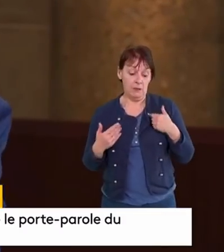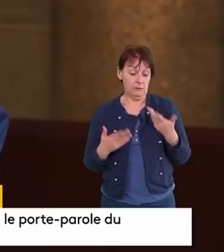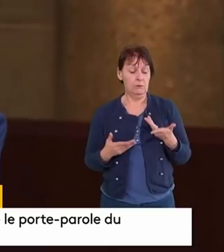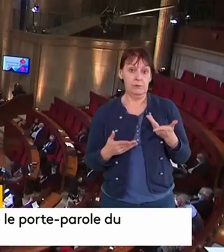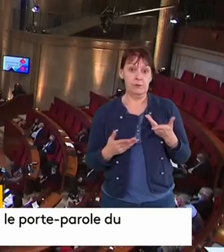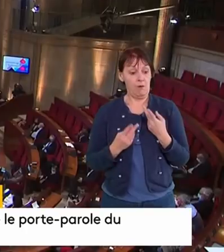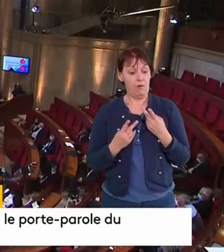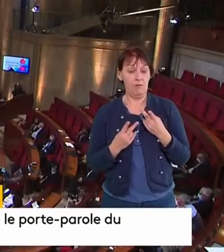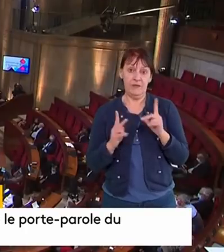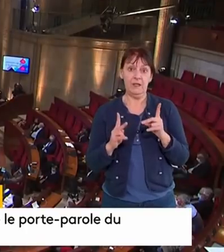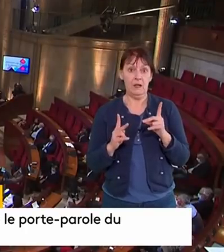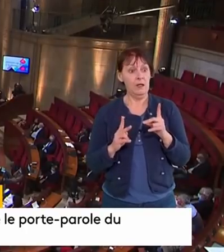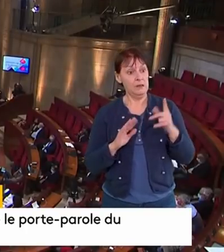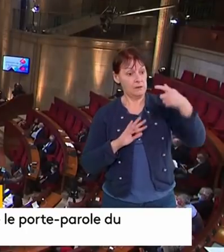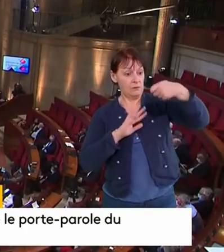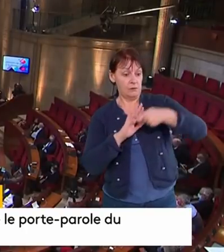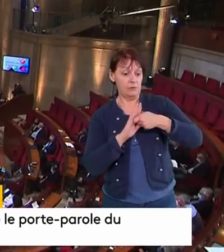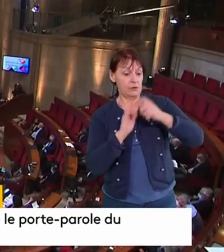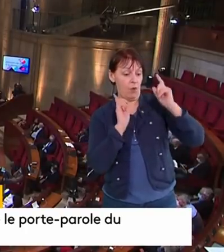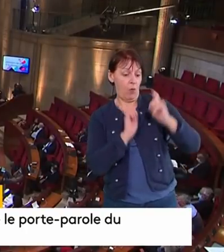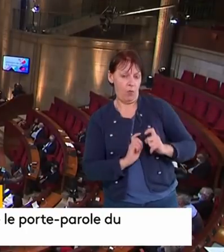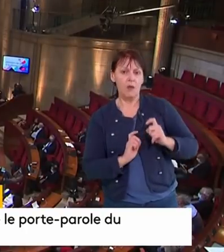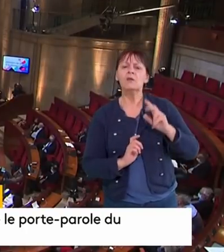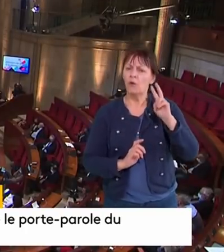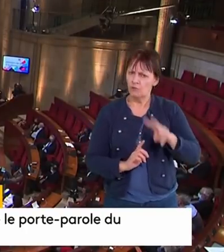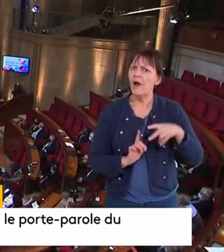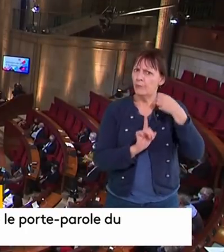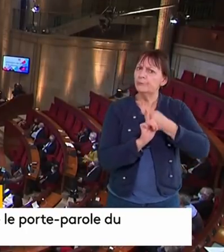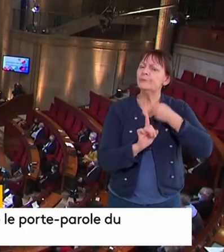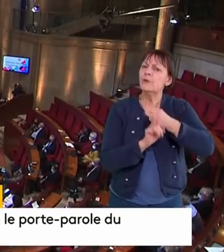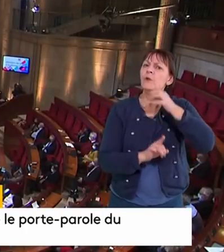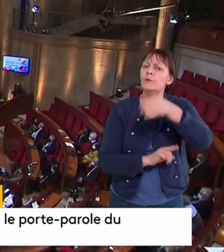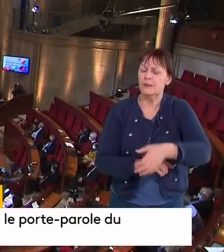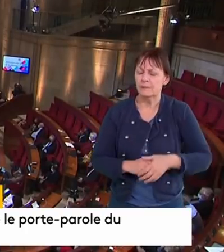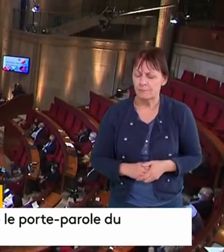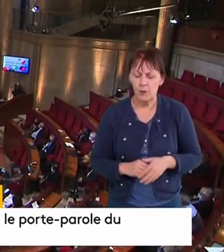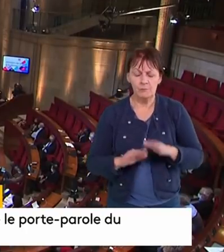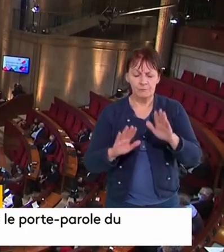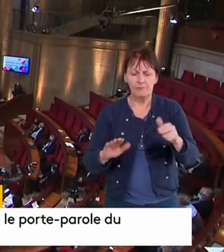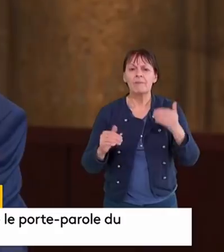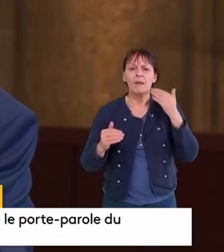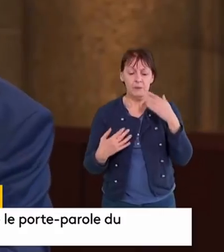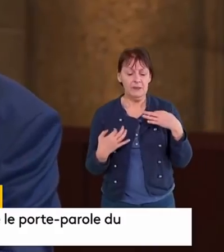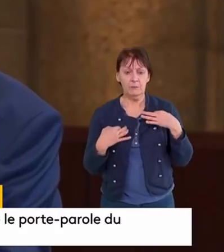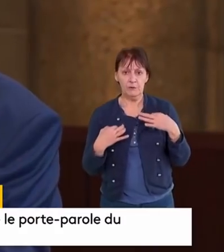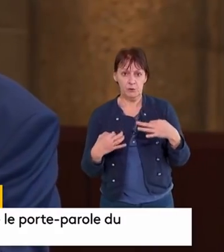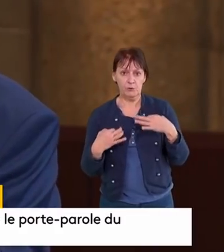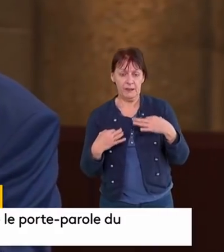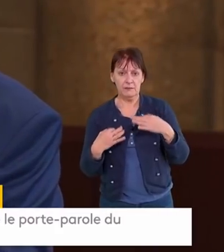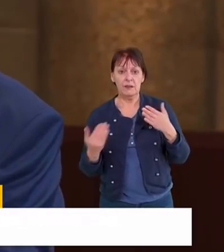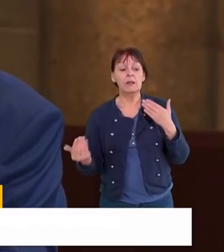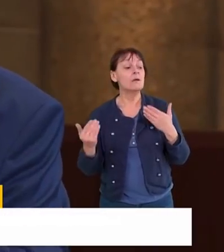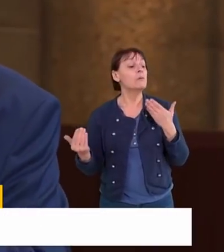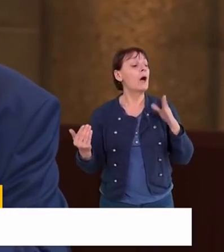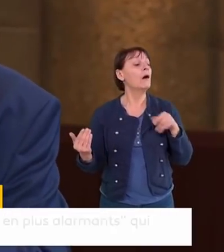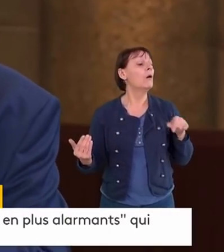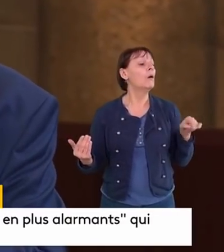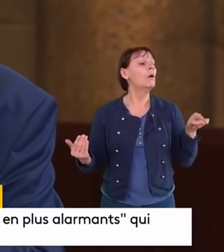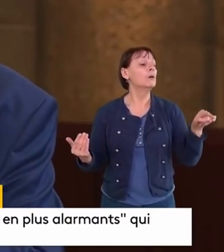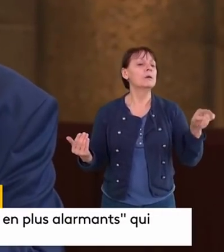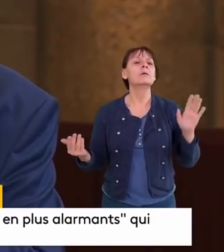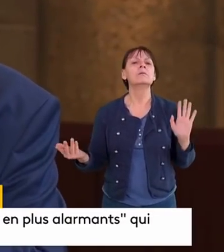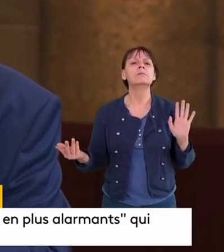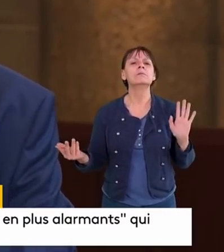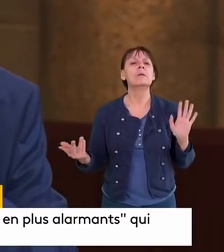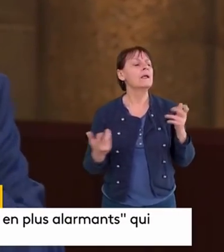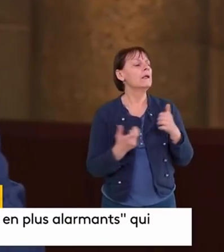énergétique, oui, nous la défendons. Malgré cette sobriété énergétique, nous disons, à la différence d'autres, à la différence des scénarios